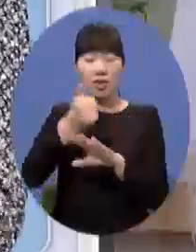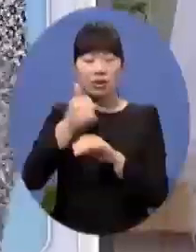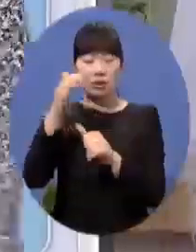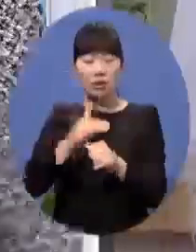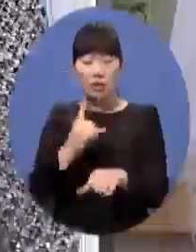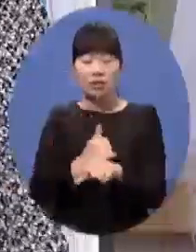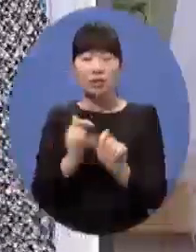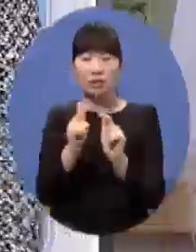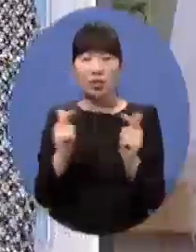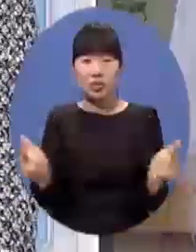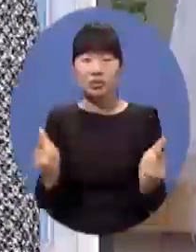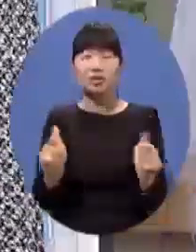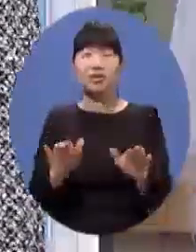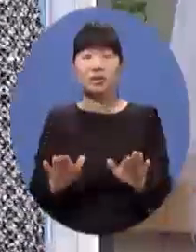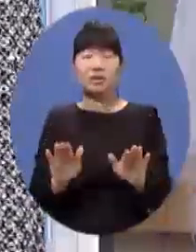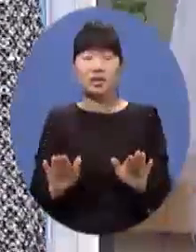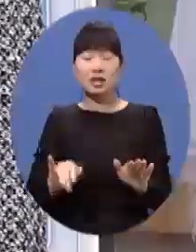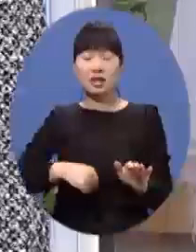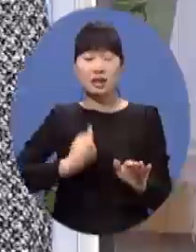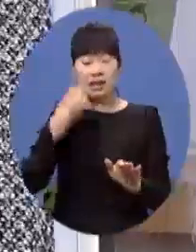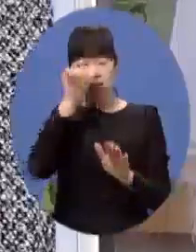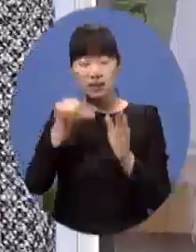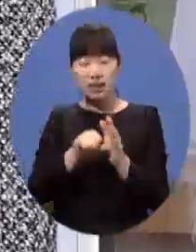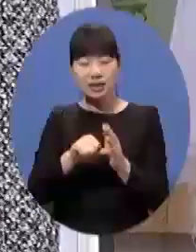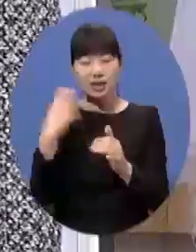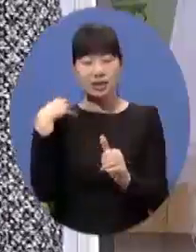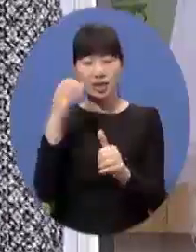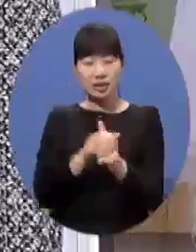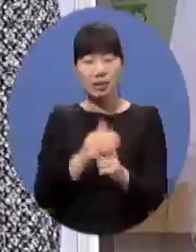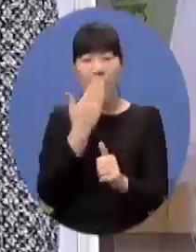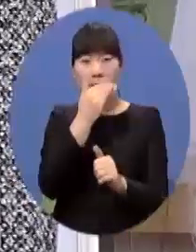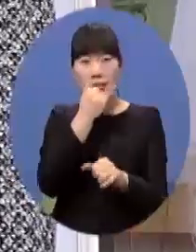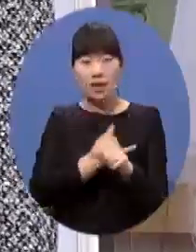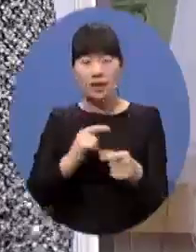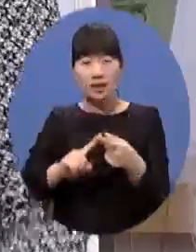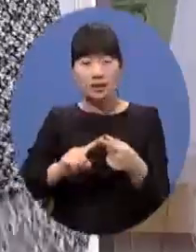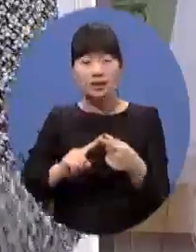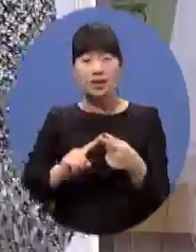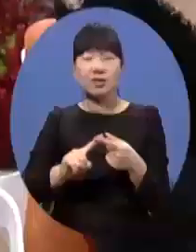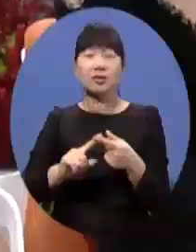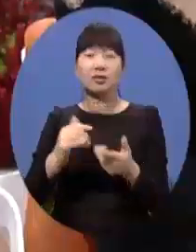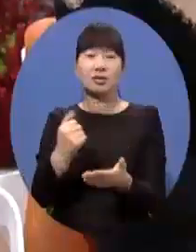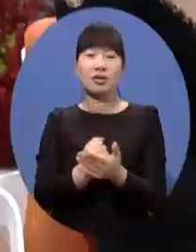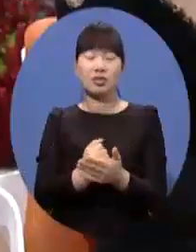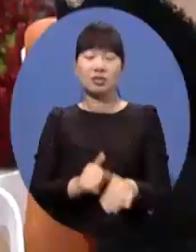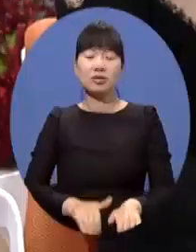실패하는 것들을 통해서 아이가 이제 자기 인생에 대해서 책임질 수 있는 그런 것들로